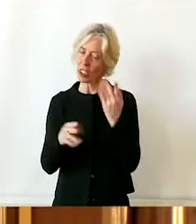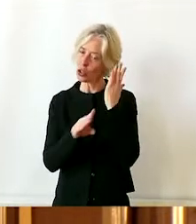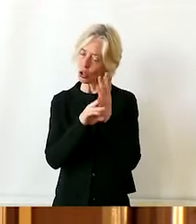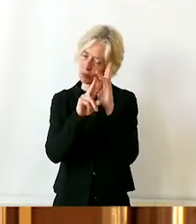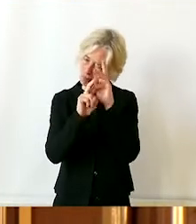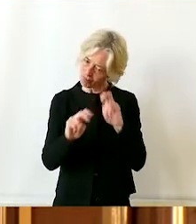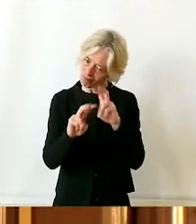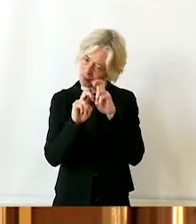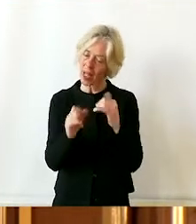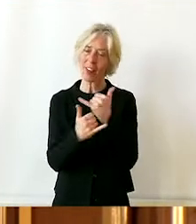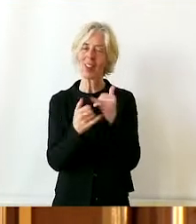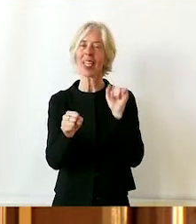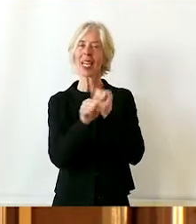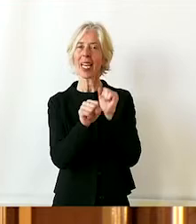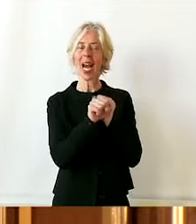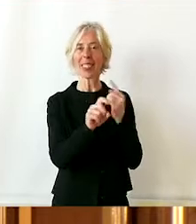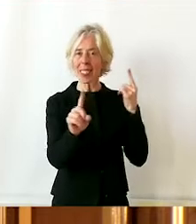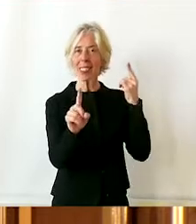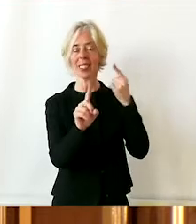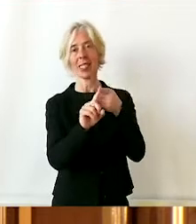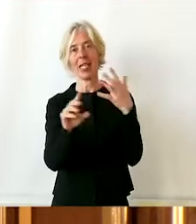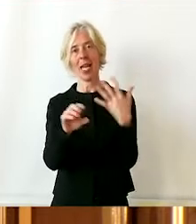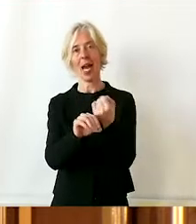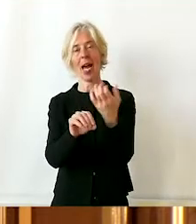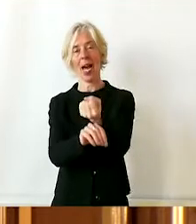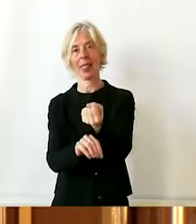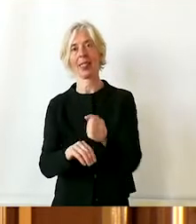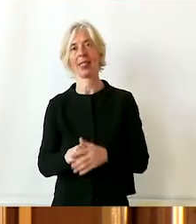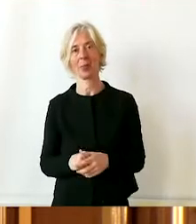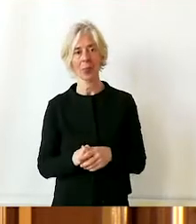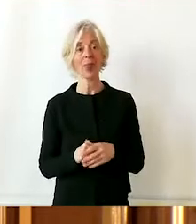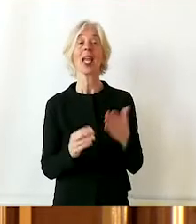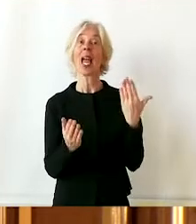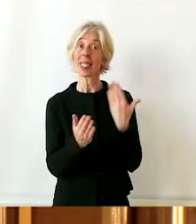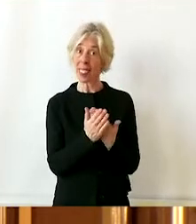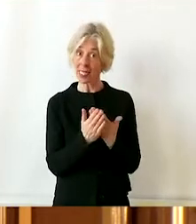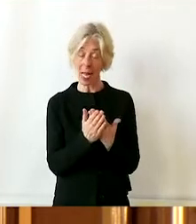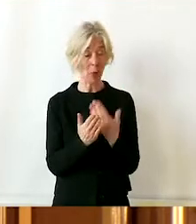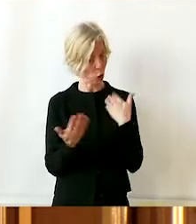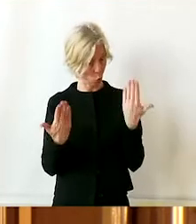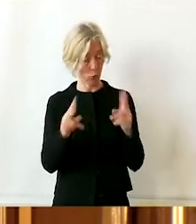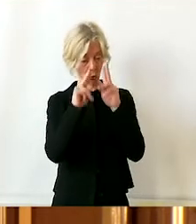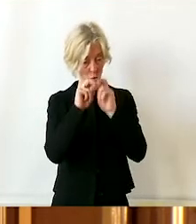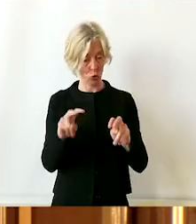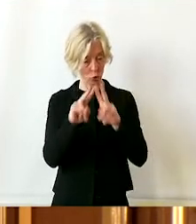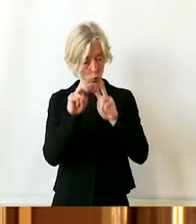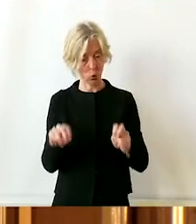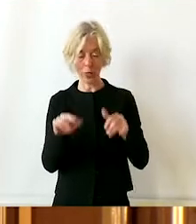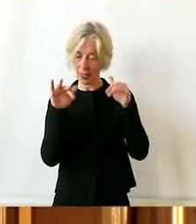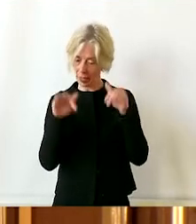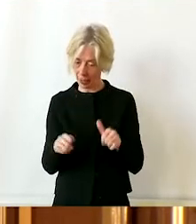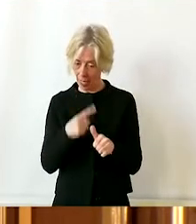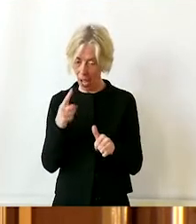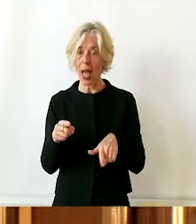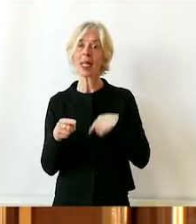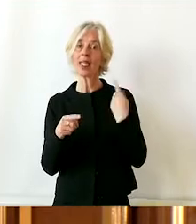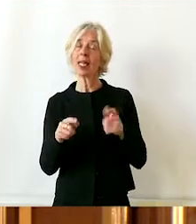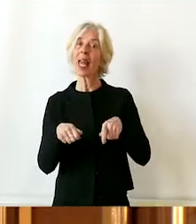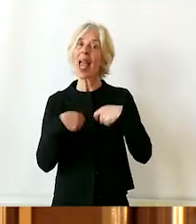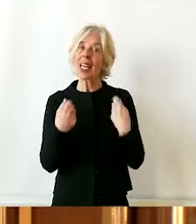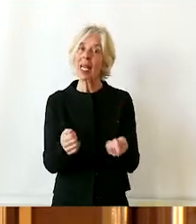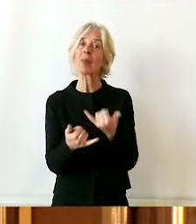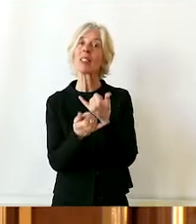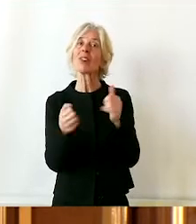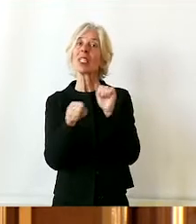zu erreichen. Und darauf aufbauen wird jetzt das Klimaschutzprogramm erarbeitet, wo ganz konkrete Umsetzungen auch festgelegt werden,